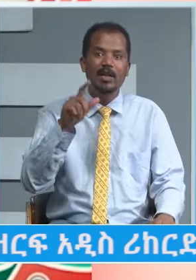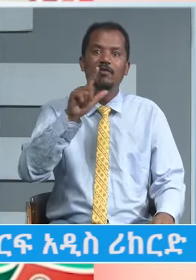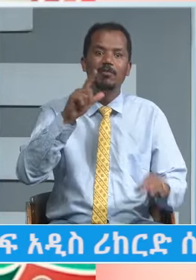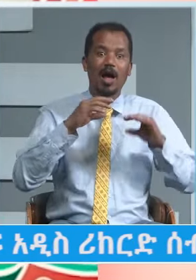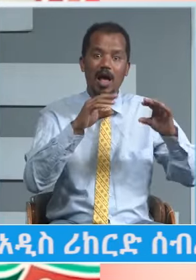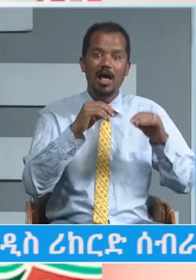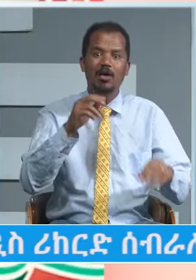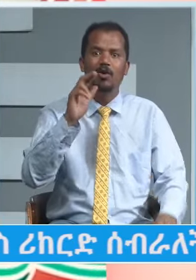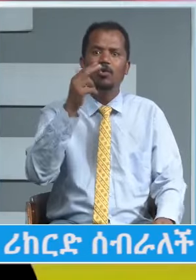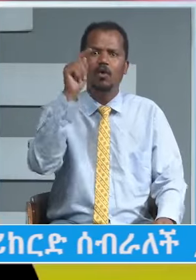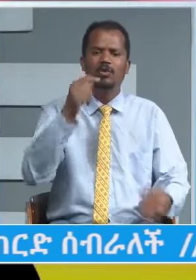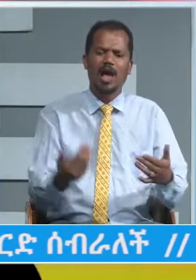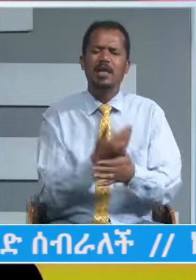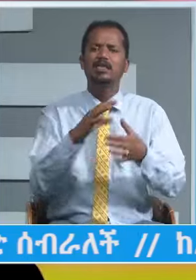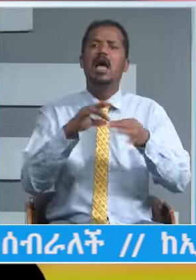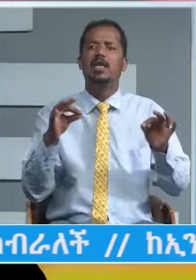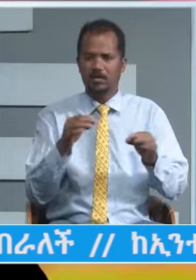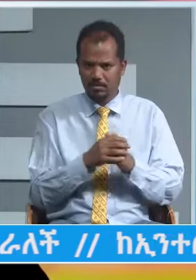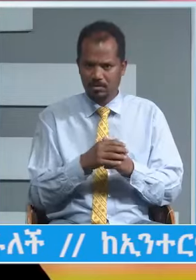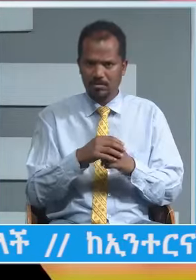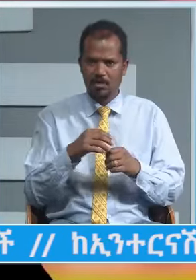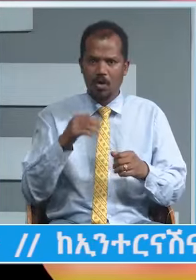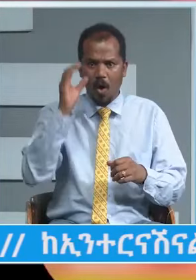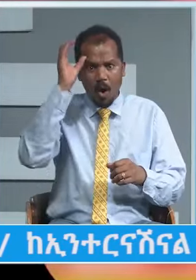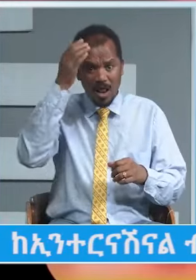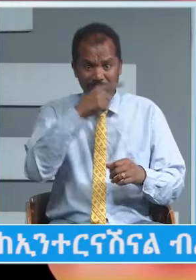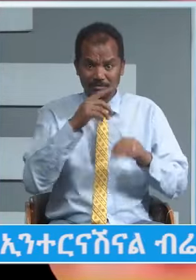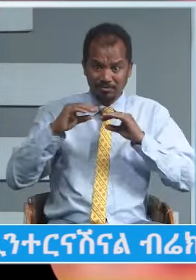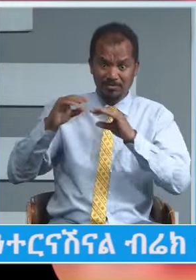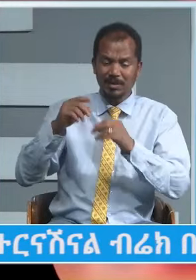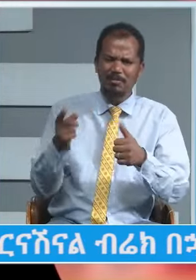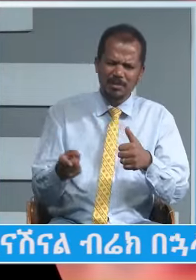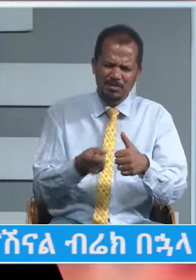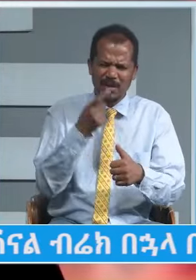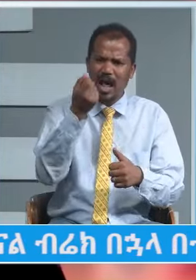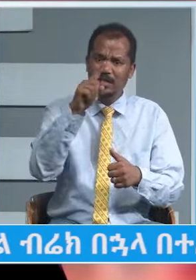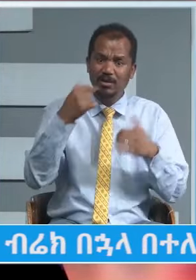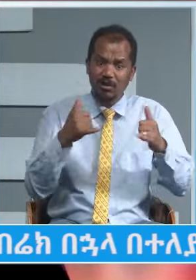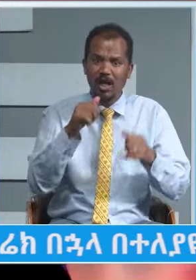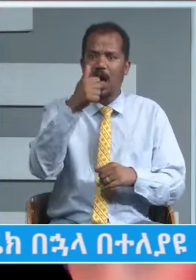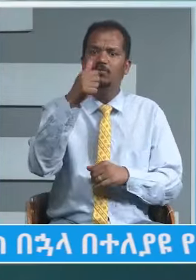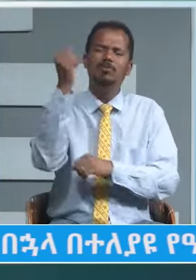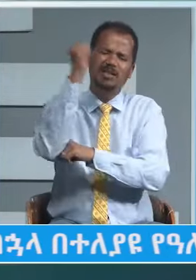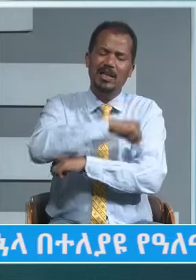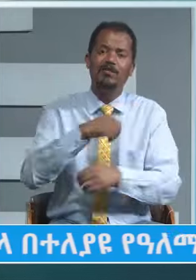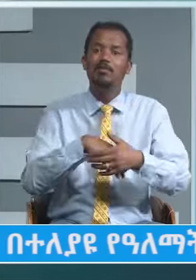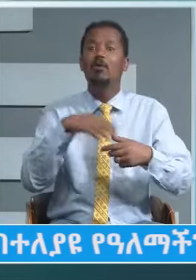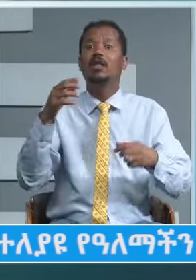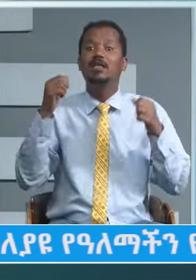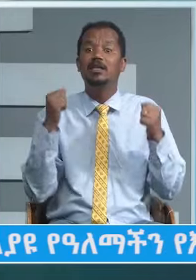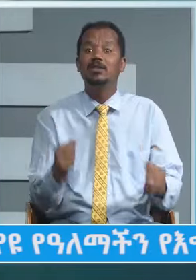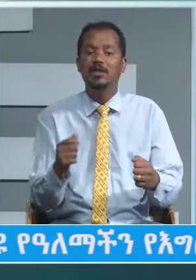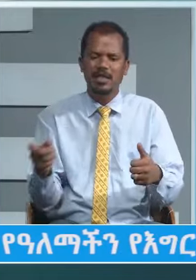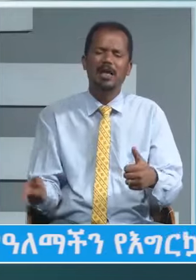ደግሞ የሊቨርፑል አሰልጣኝ አርኔ ስሎት አዲስ ታሪክ አስመዝግቧል። ኔዘርላንዳዊ አሰልጣኝ አርኔ ስሎት ከመጀመሪያ 11 ጨዋታዎች 10ሩን